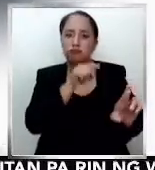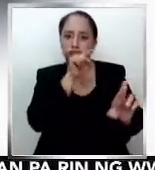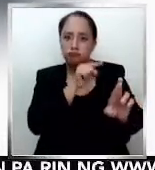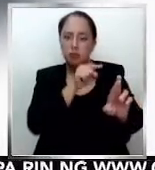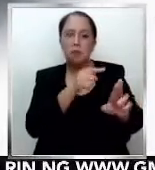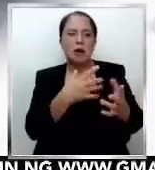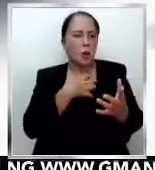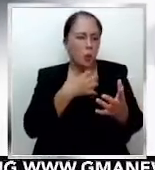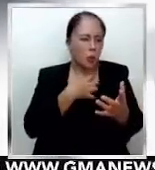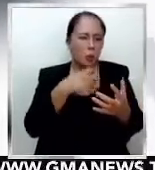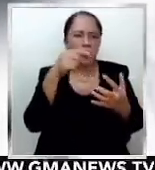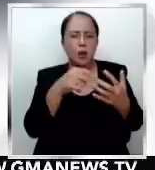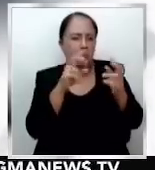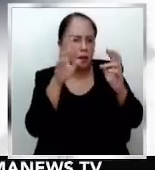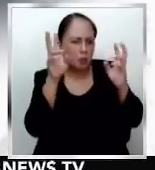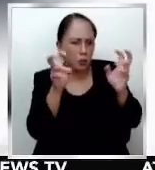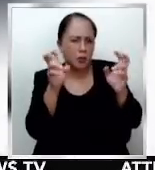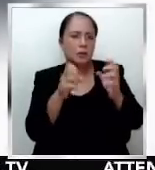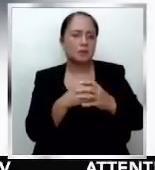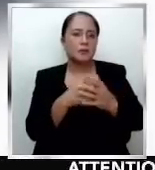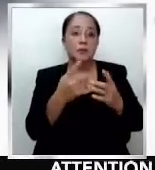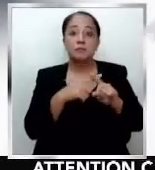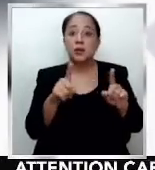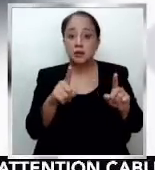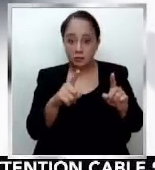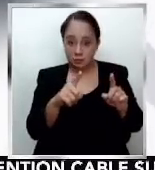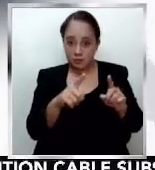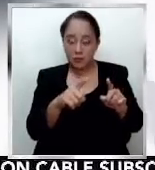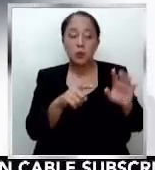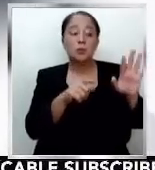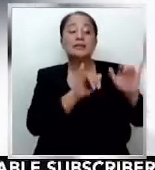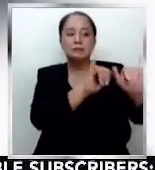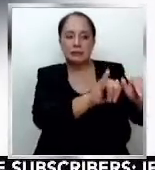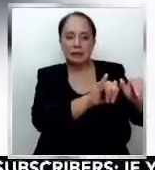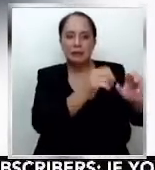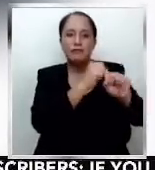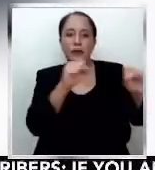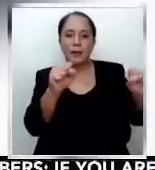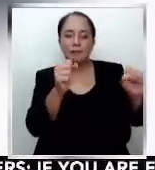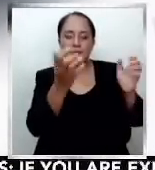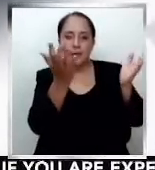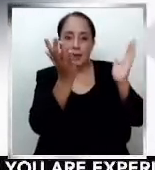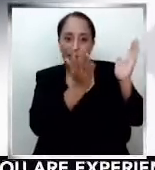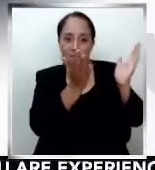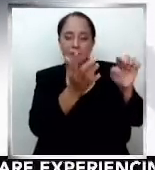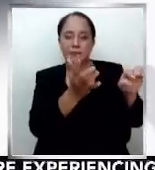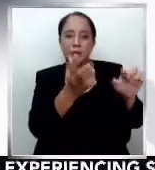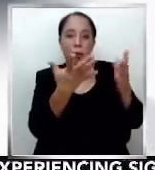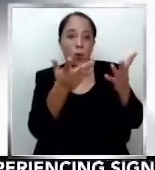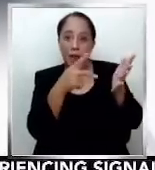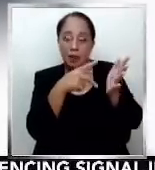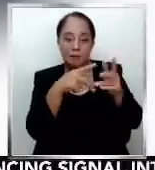mga issues, no? Pero doon lamang po sa Freedom Park kung wala naman silang permit na nakuha sa